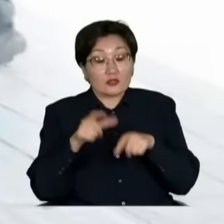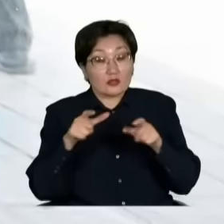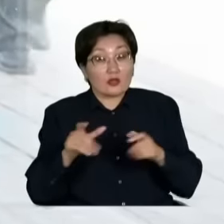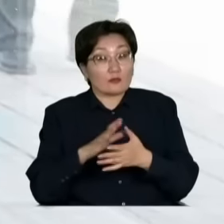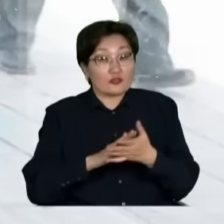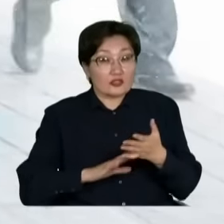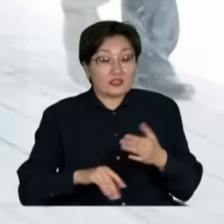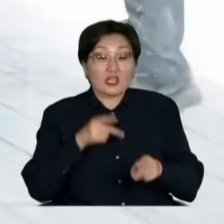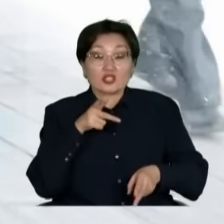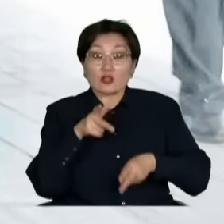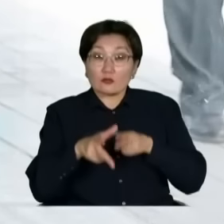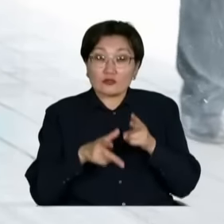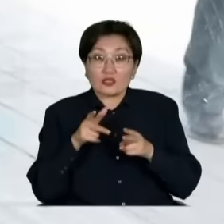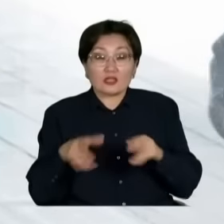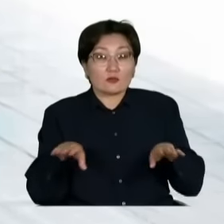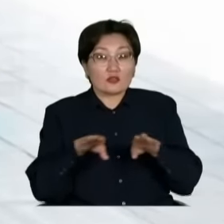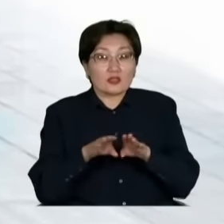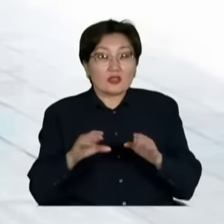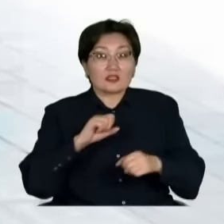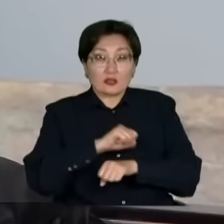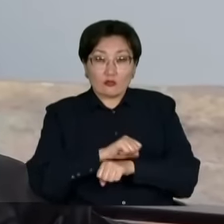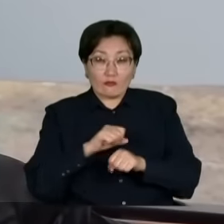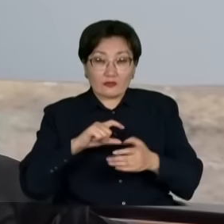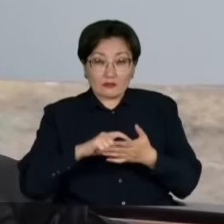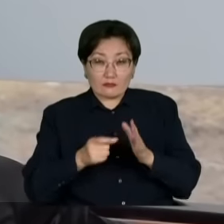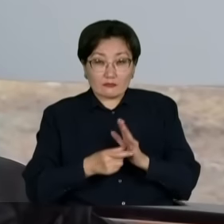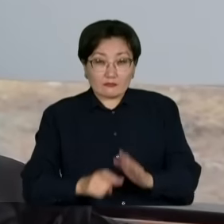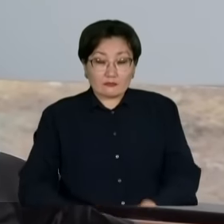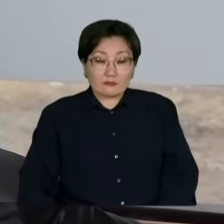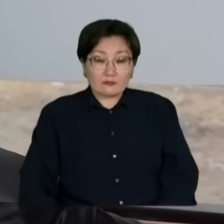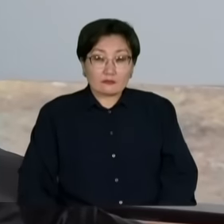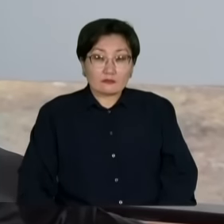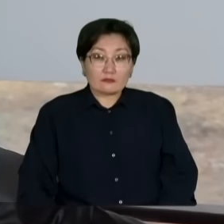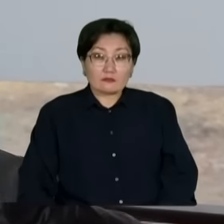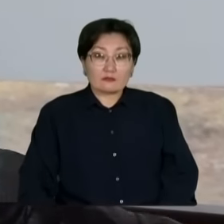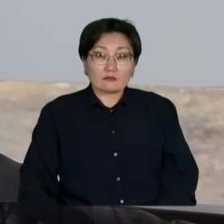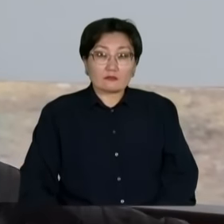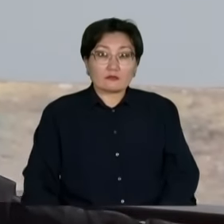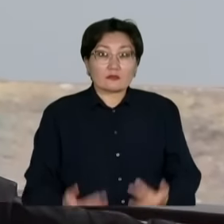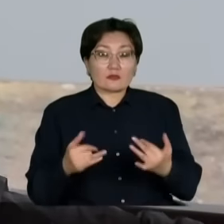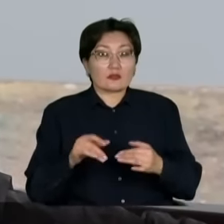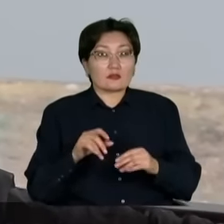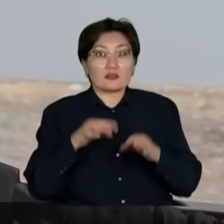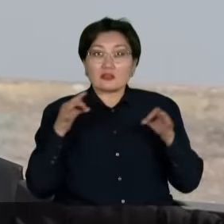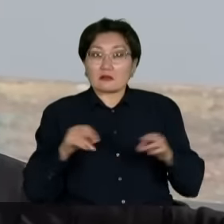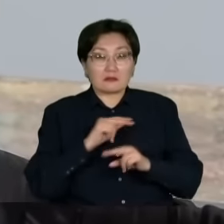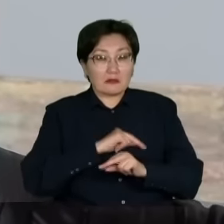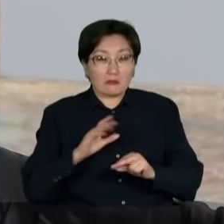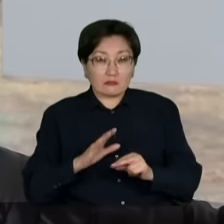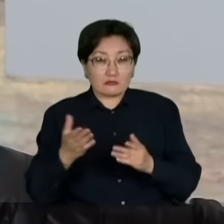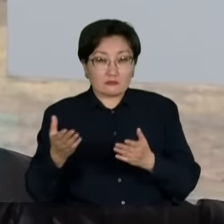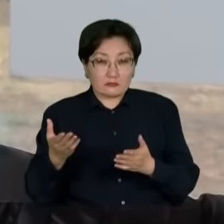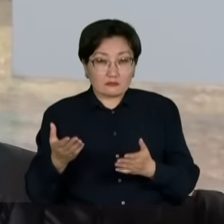продолжают жаловаться на закрытые павильоны она вообще никогда неработает